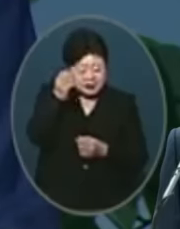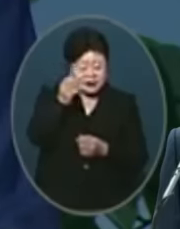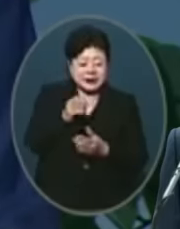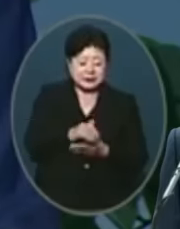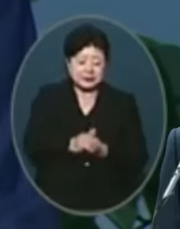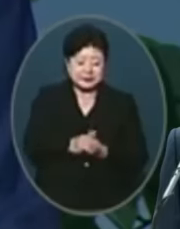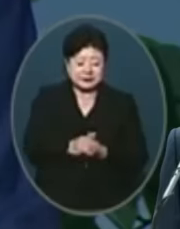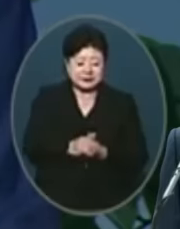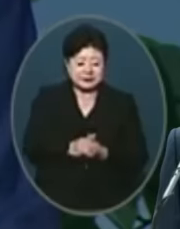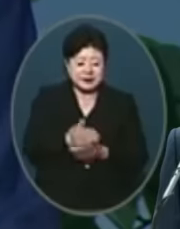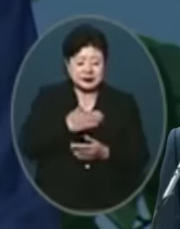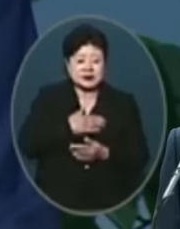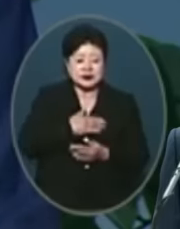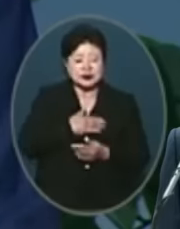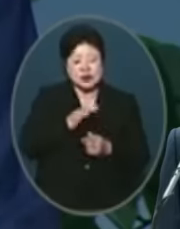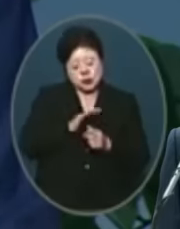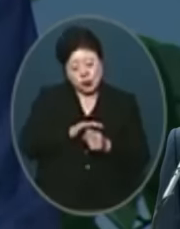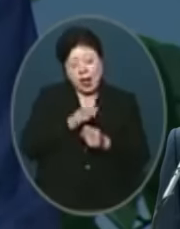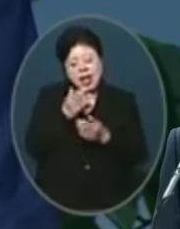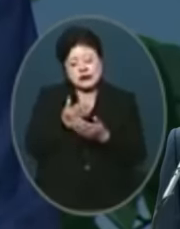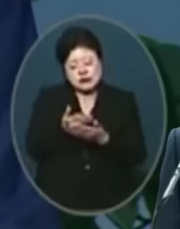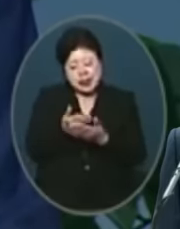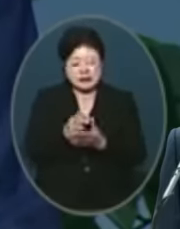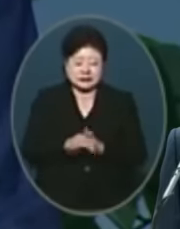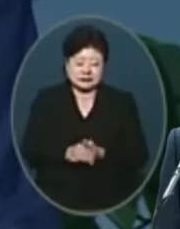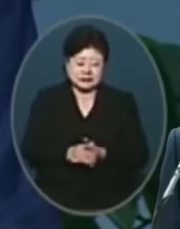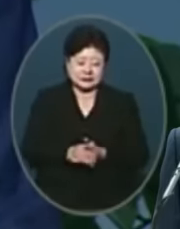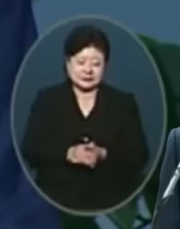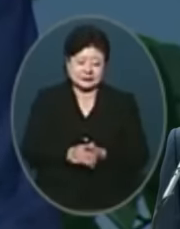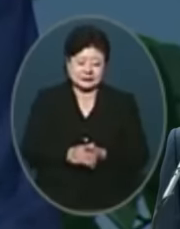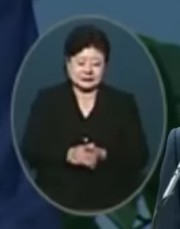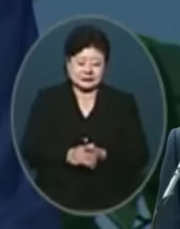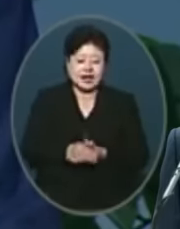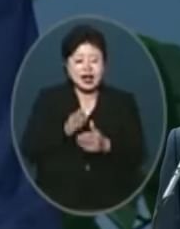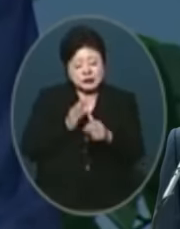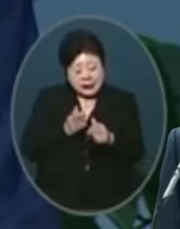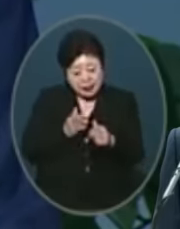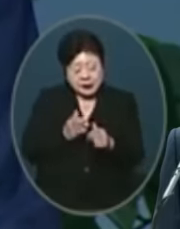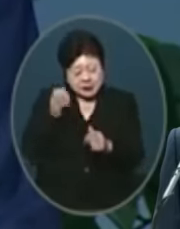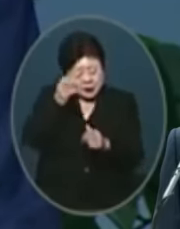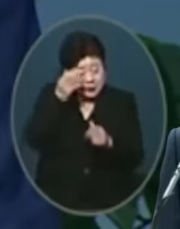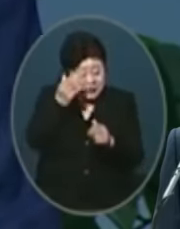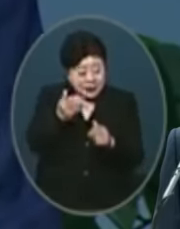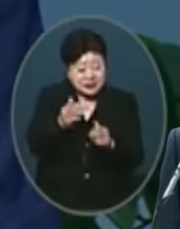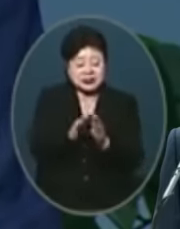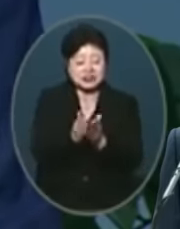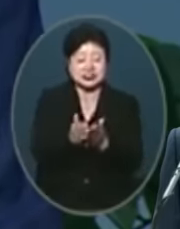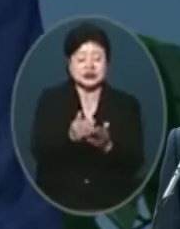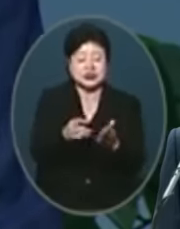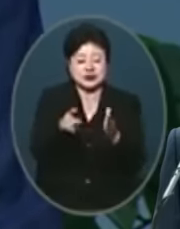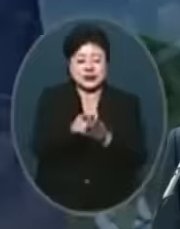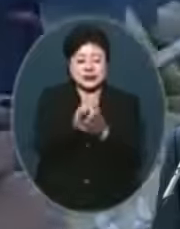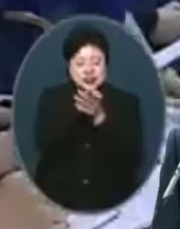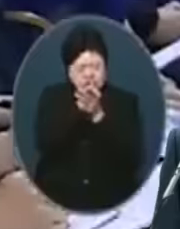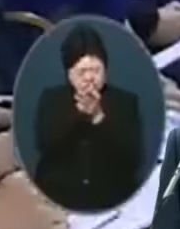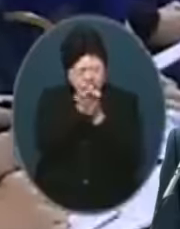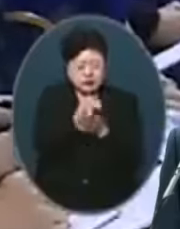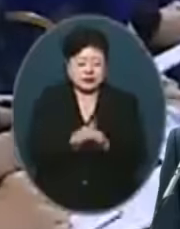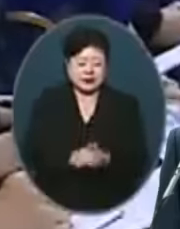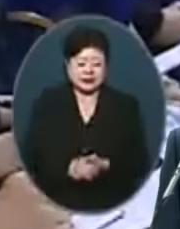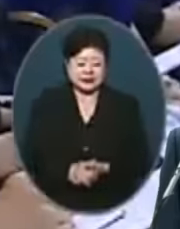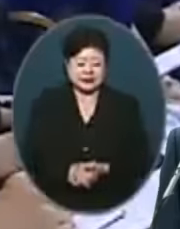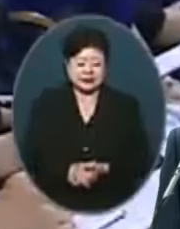성령님 저를 붙들어 도와주옵소서 부탁하면 성령이 친히 우리를 위해서 기도해 주시는